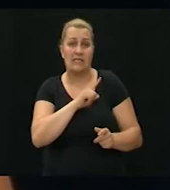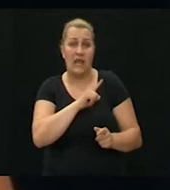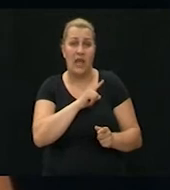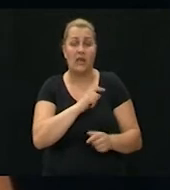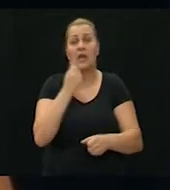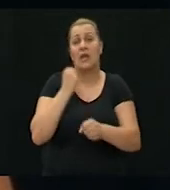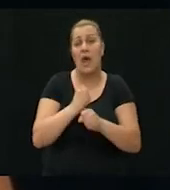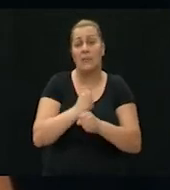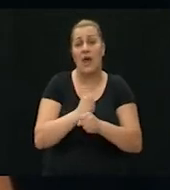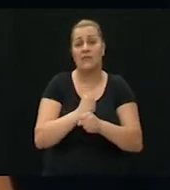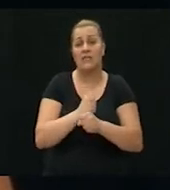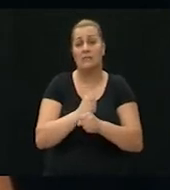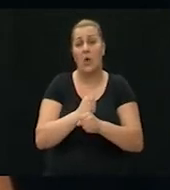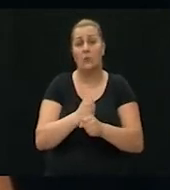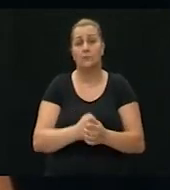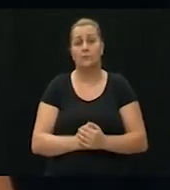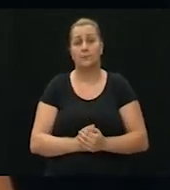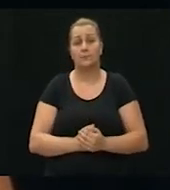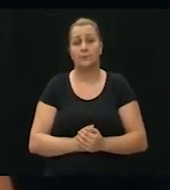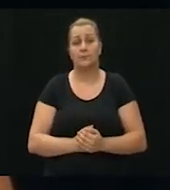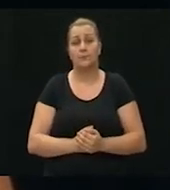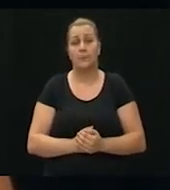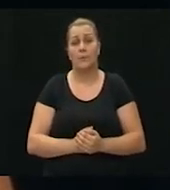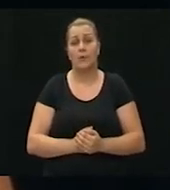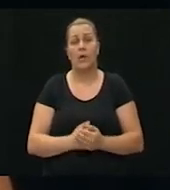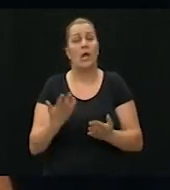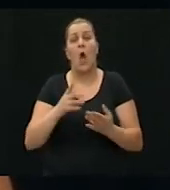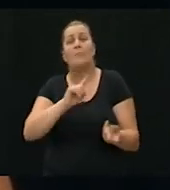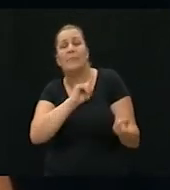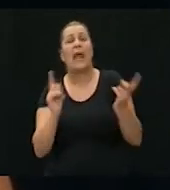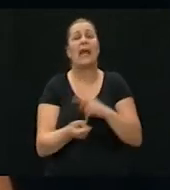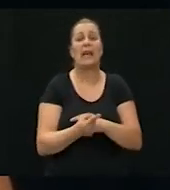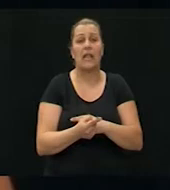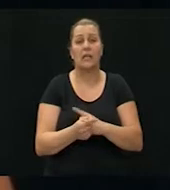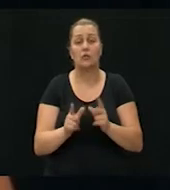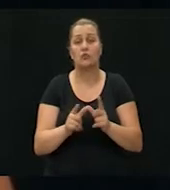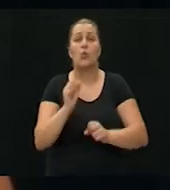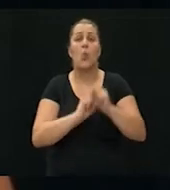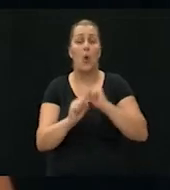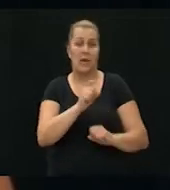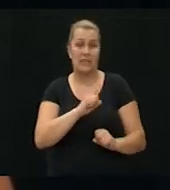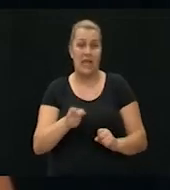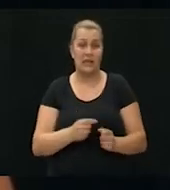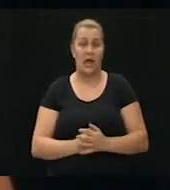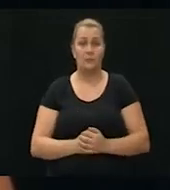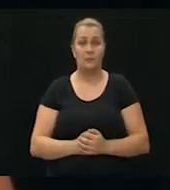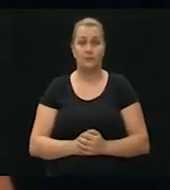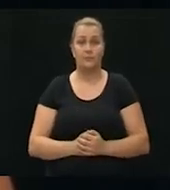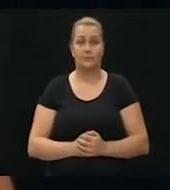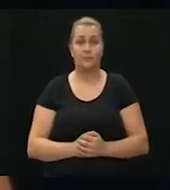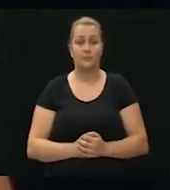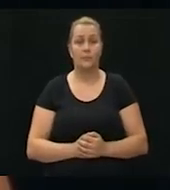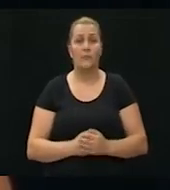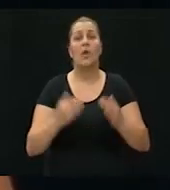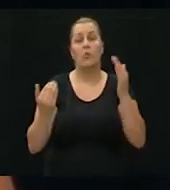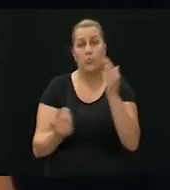Zadra napravili smo, pa mogu reći, slobodno jednu prekretnicu u obrani grada Zadra. I